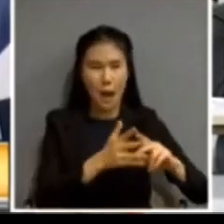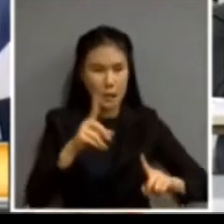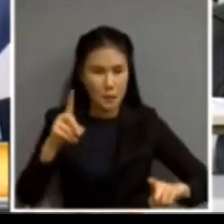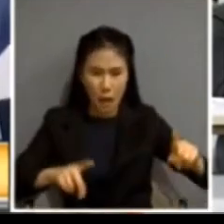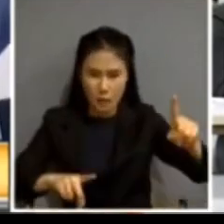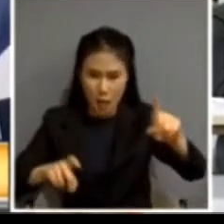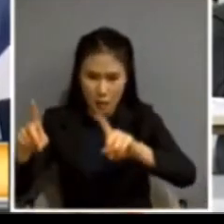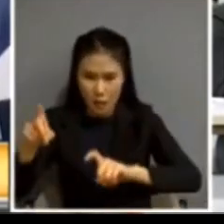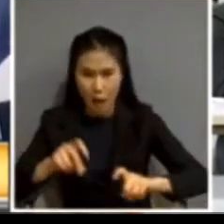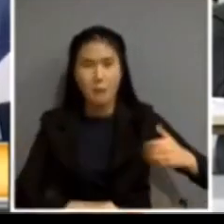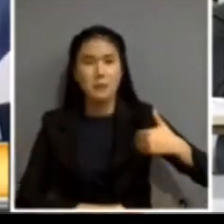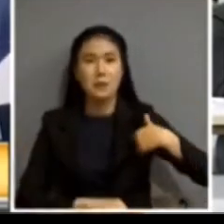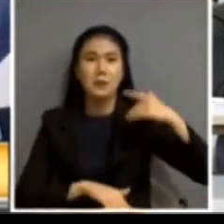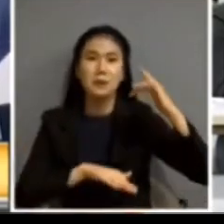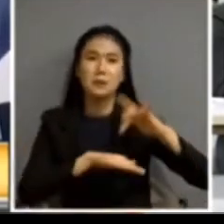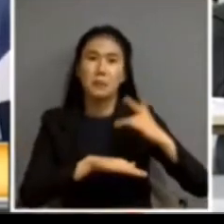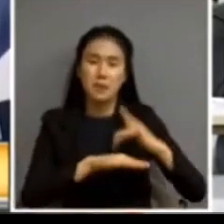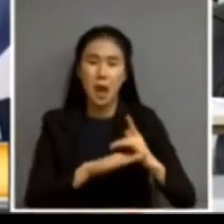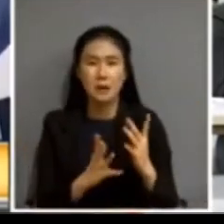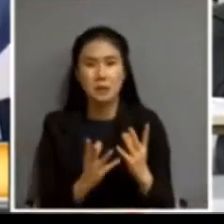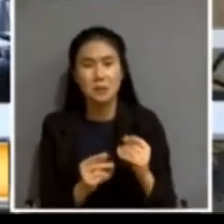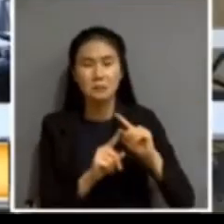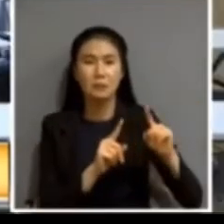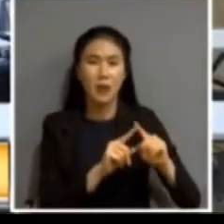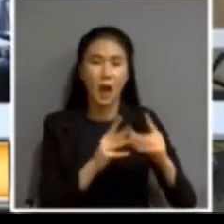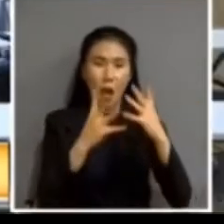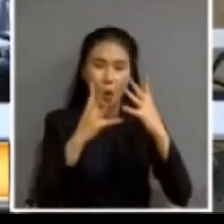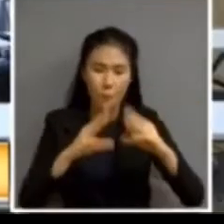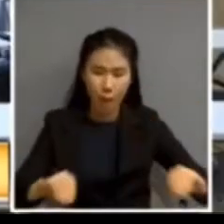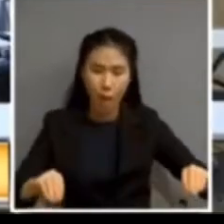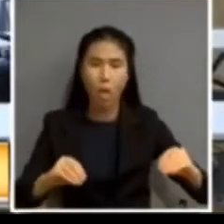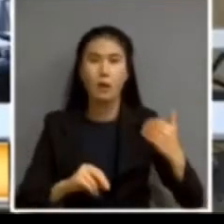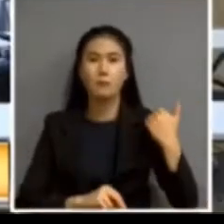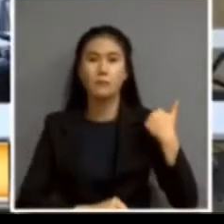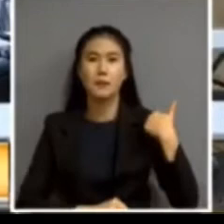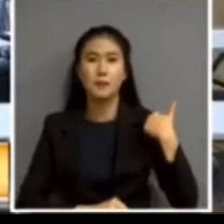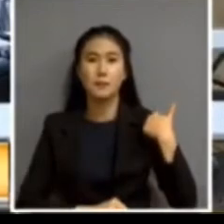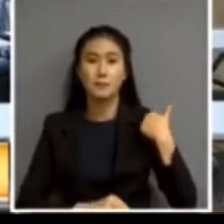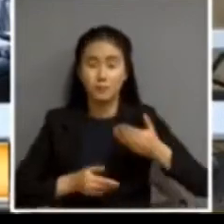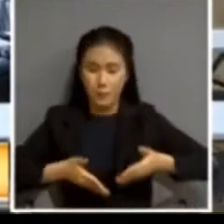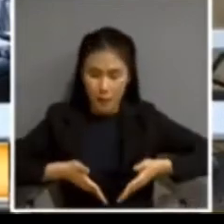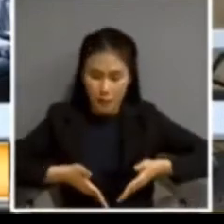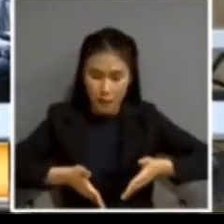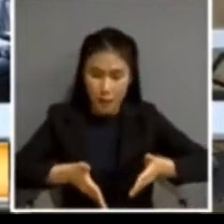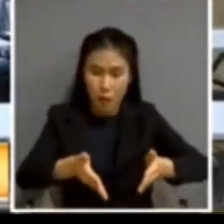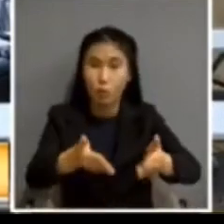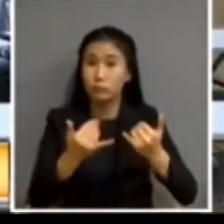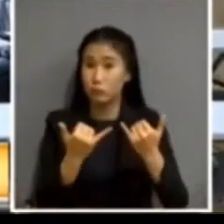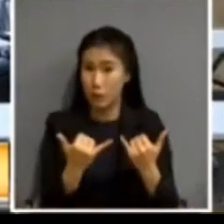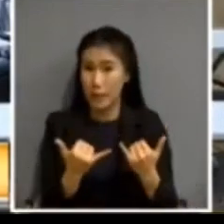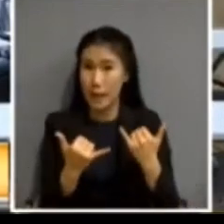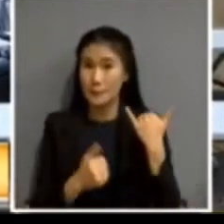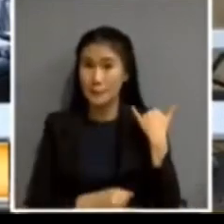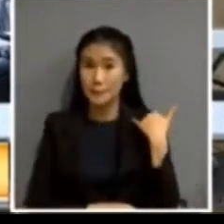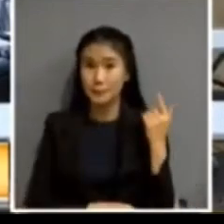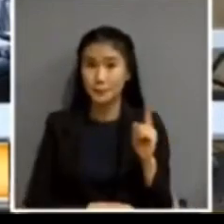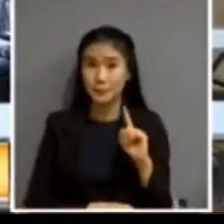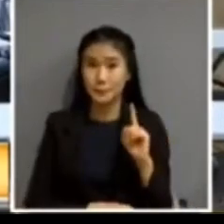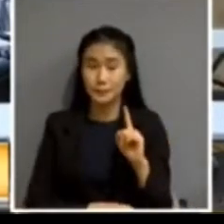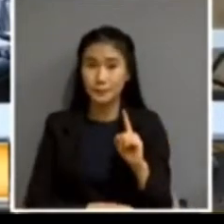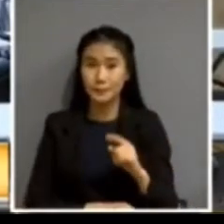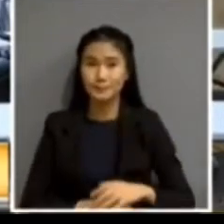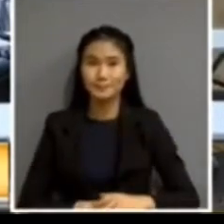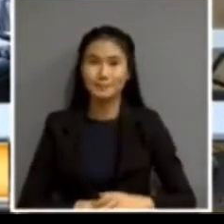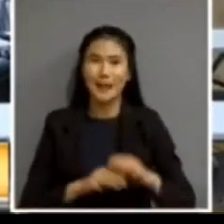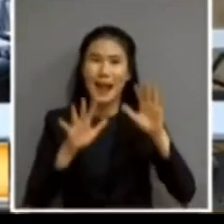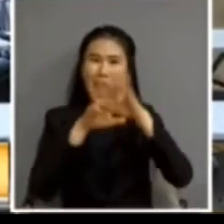รรมชาติทรัพยากรที่ดินนะครับถนนเส้นนี้ที่จะเกิดขึ้นเป็นการเค